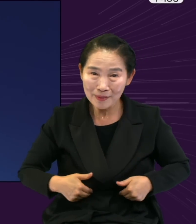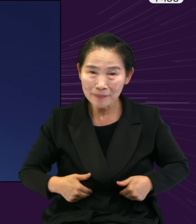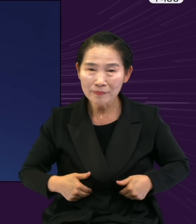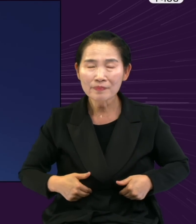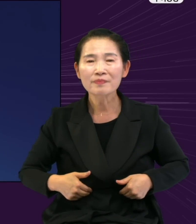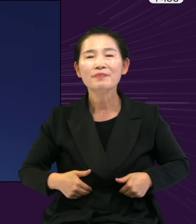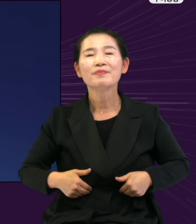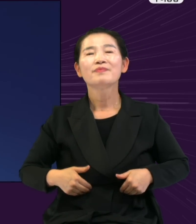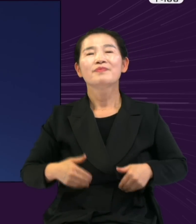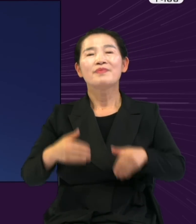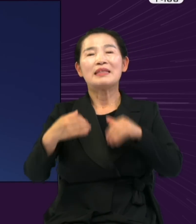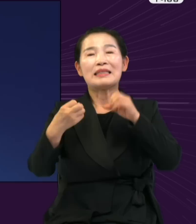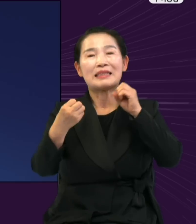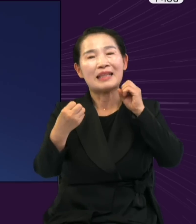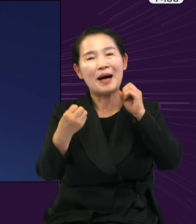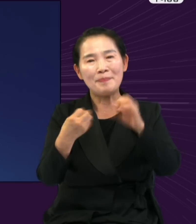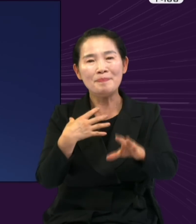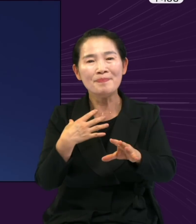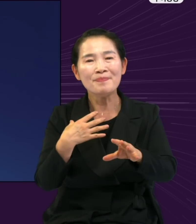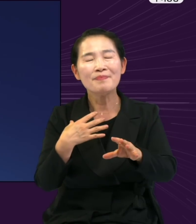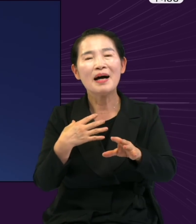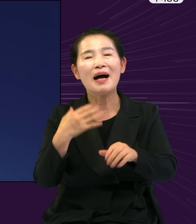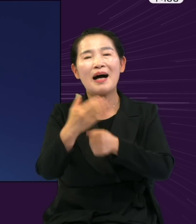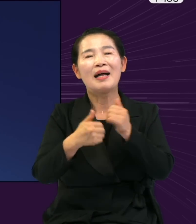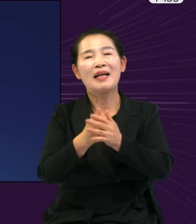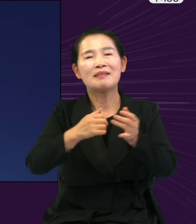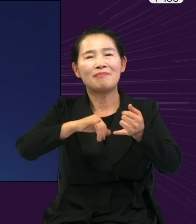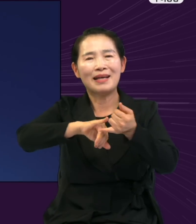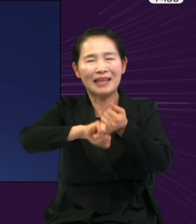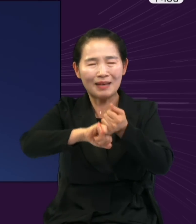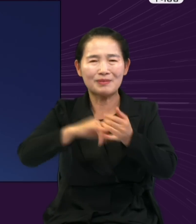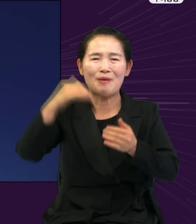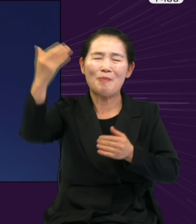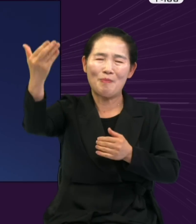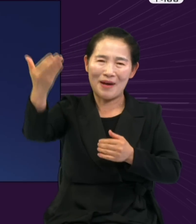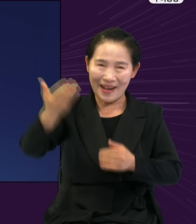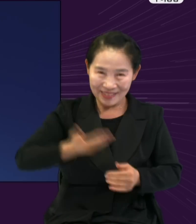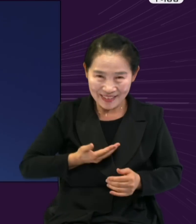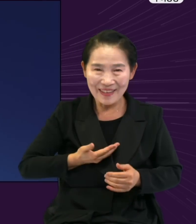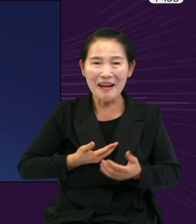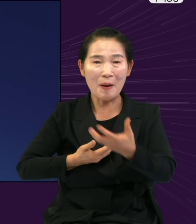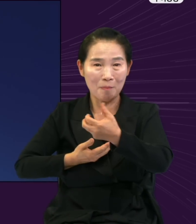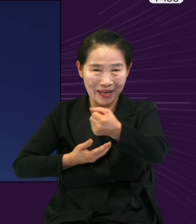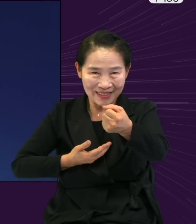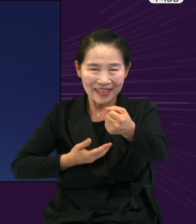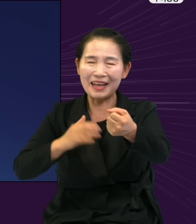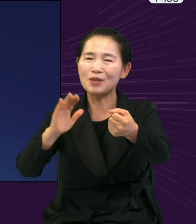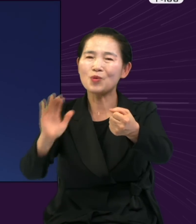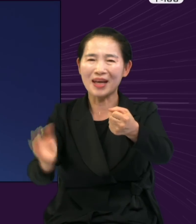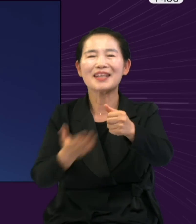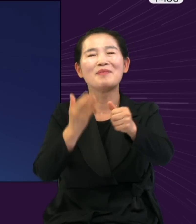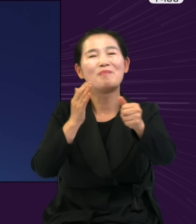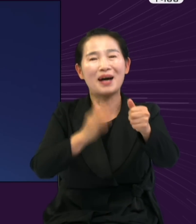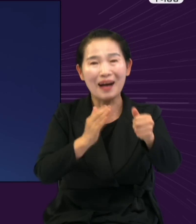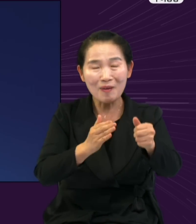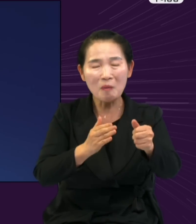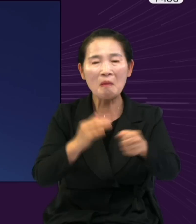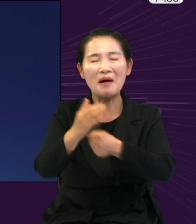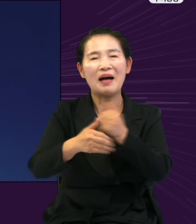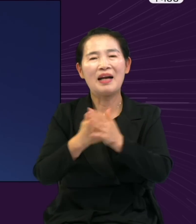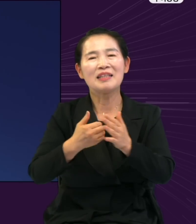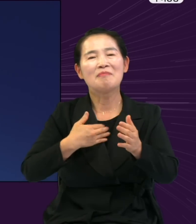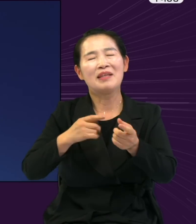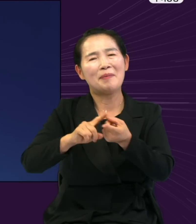받아내십시오. 하나님의 약속을. 그 약속은 끝까지 하나님을 내 편으로 만드는 좋은 도구가